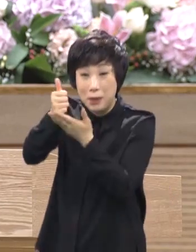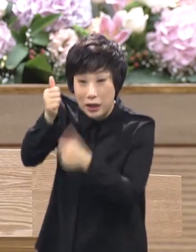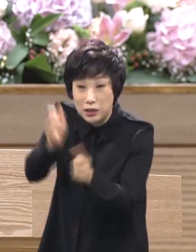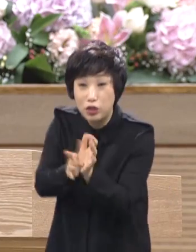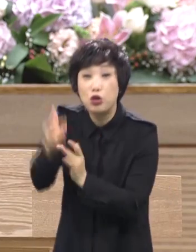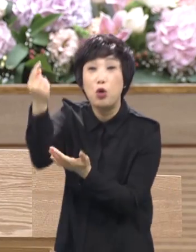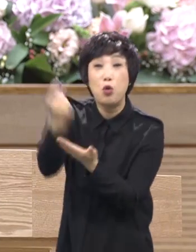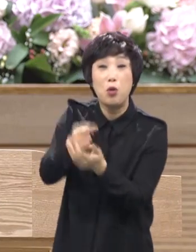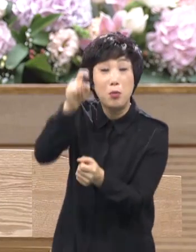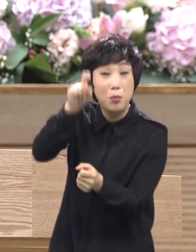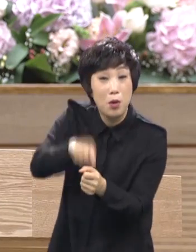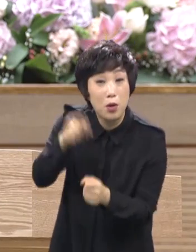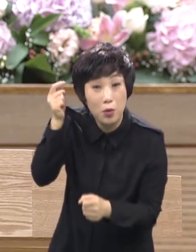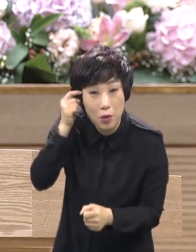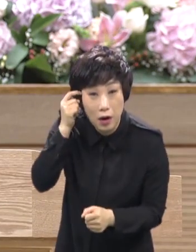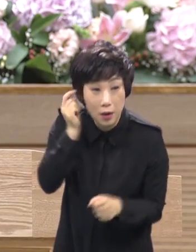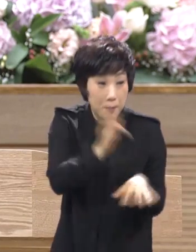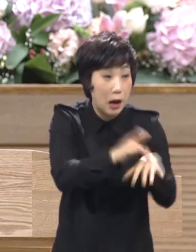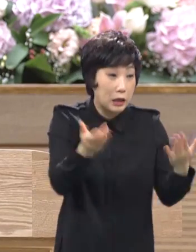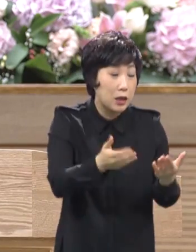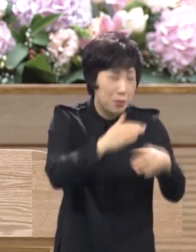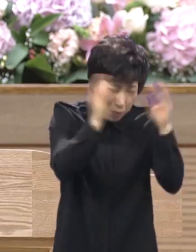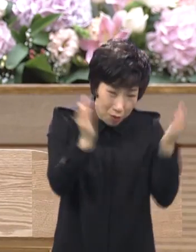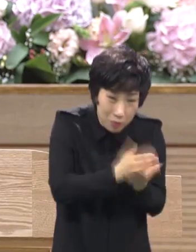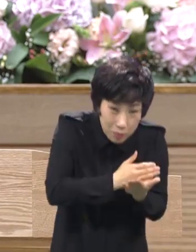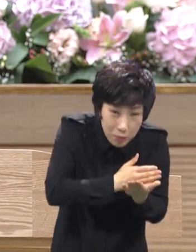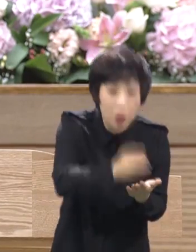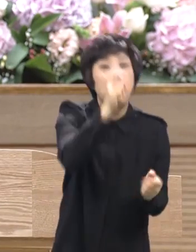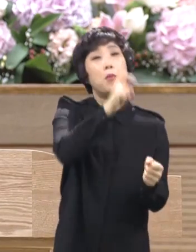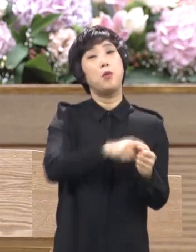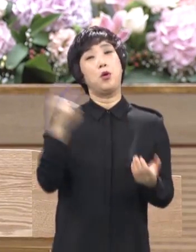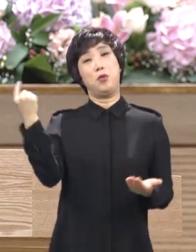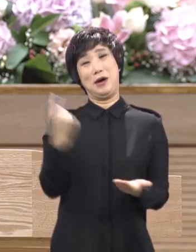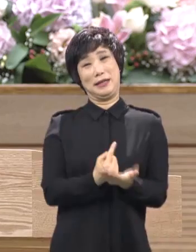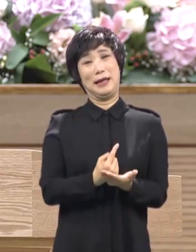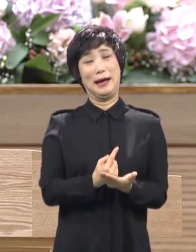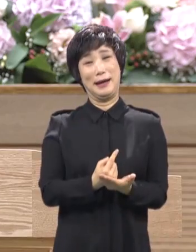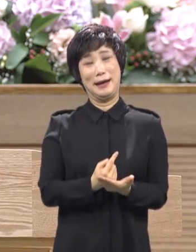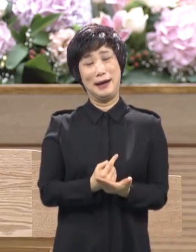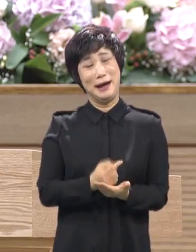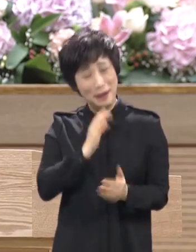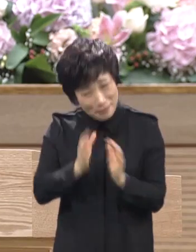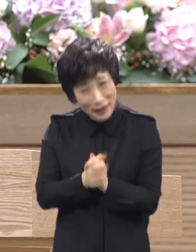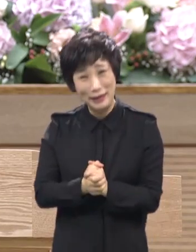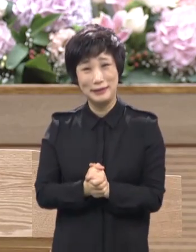하나님의 아들이 나타나신 것은 마귀의 일을 멸하려 하시니라.